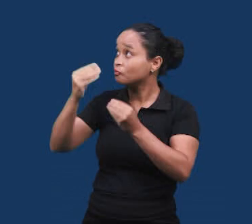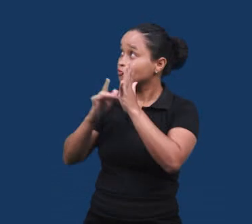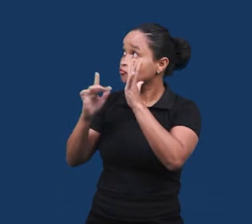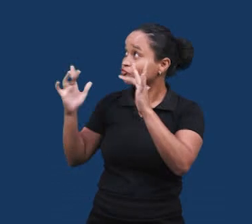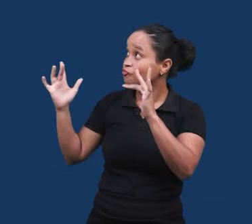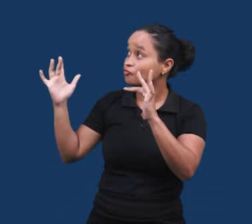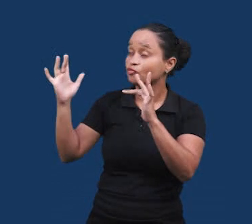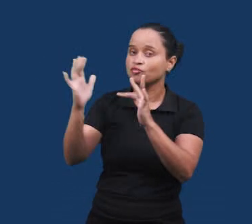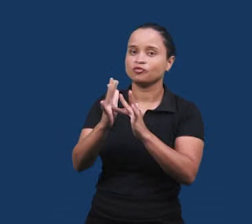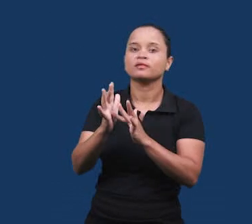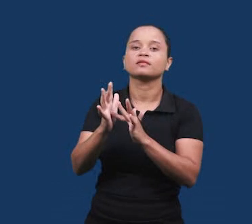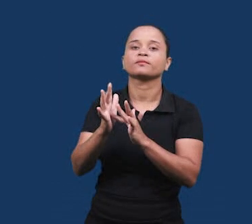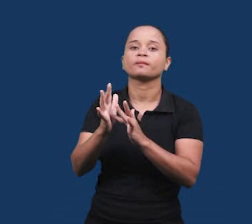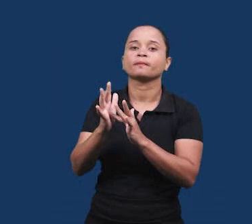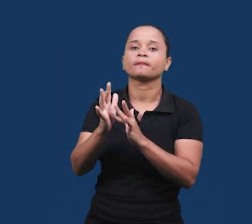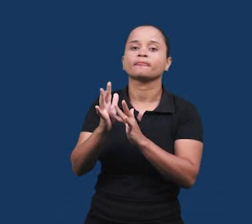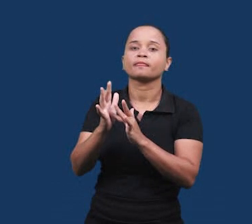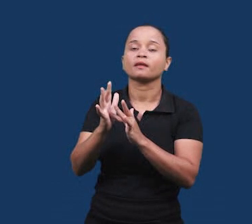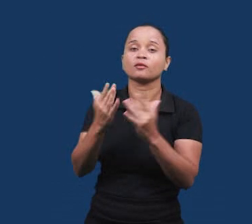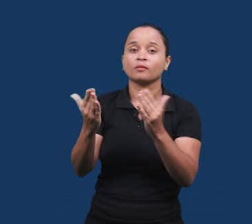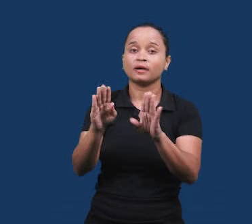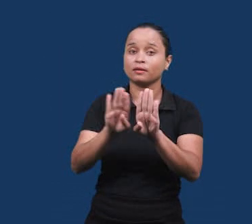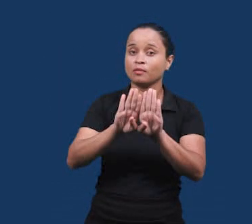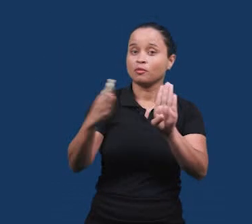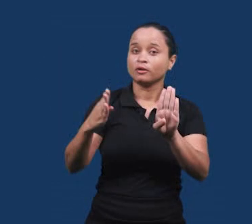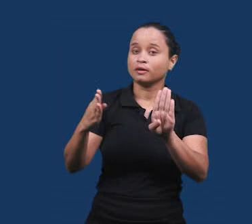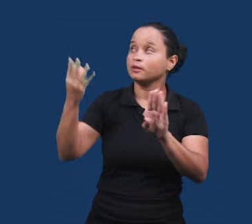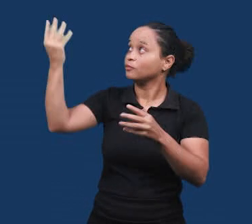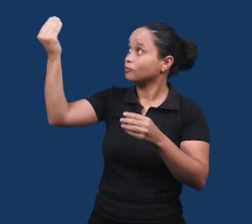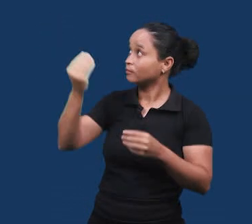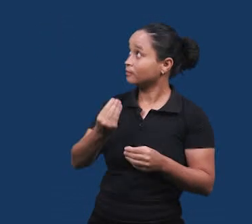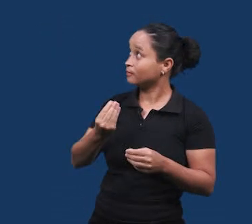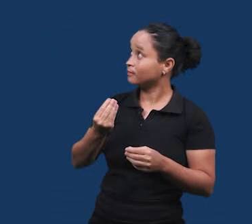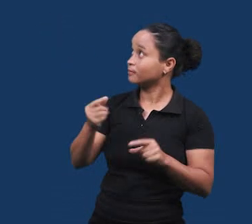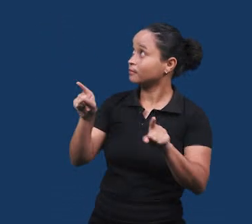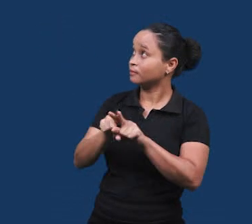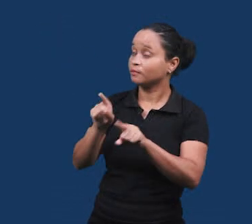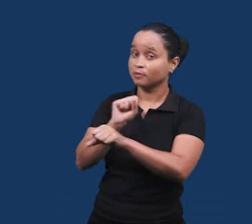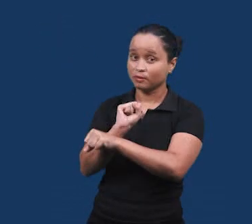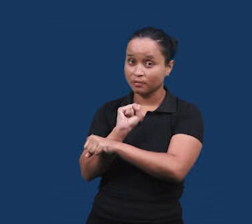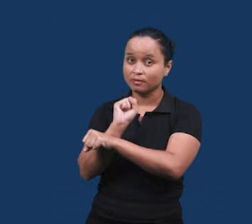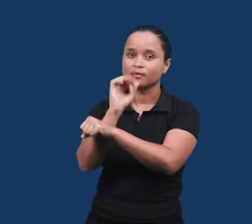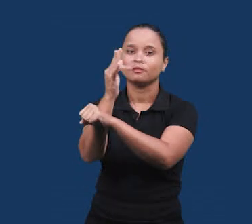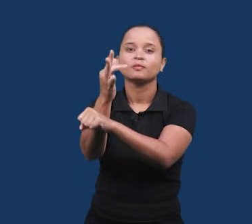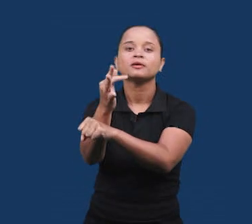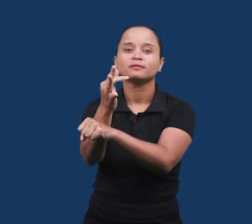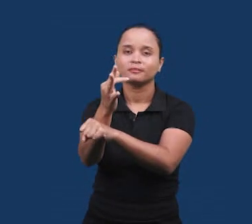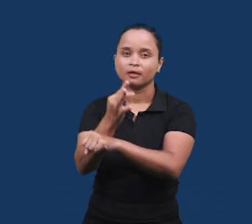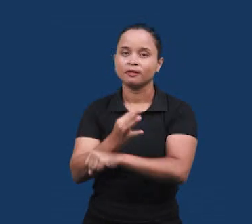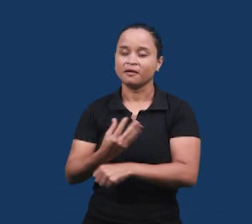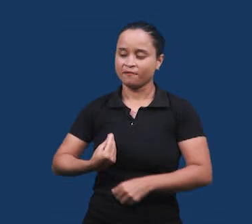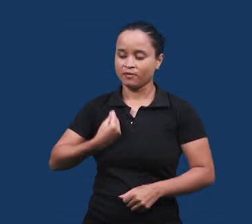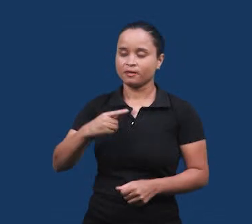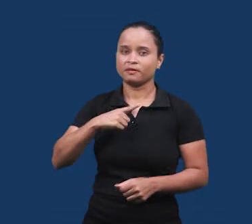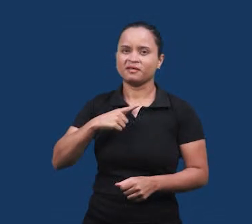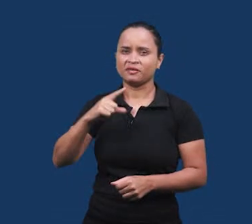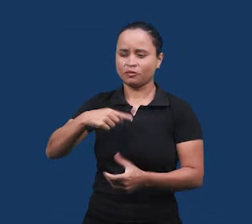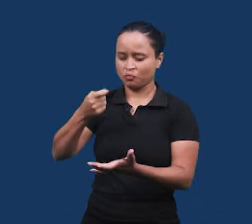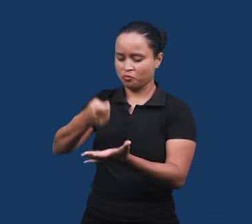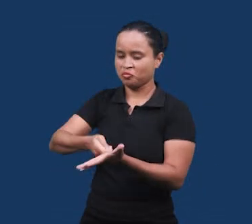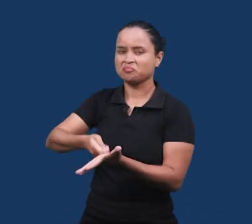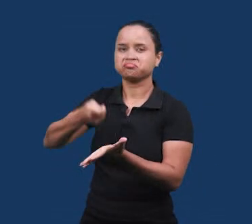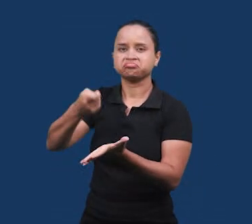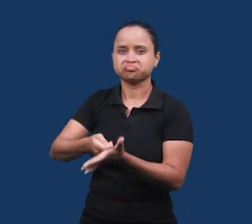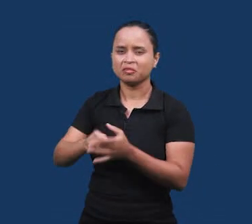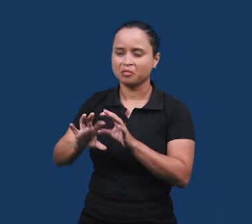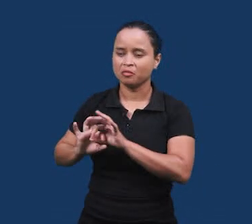porte. Nous a donné aussi son bon esprit, notre espérance qui se maintient vivant. Et nous persévérons